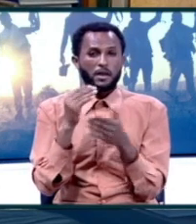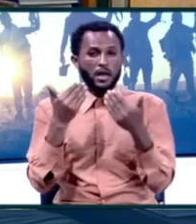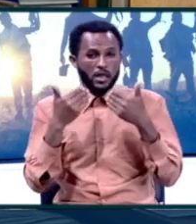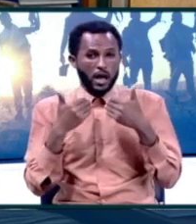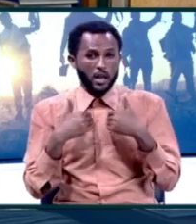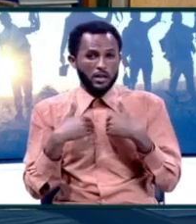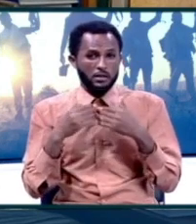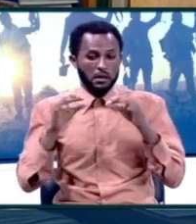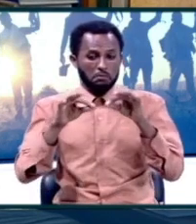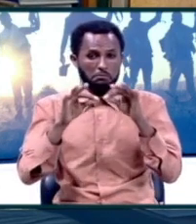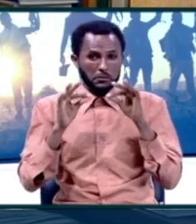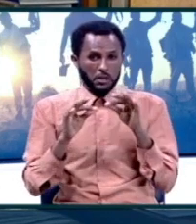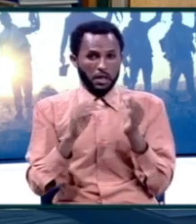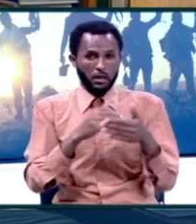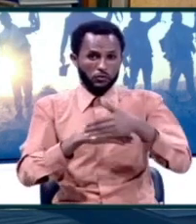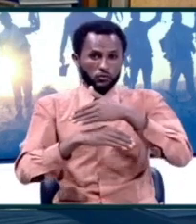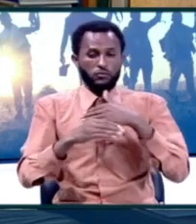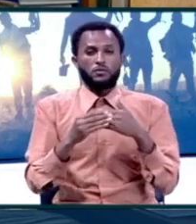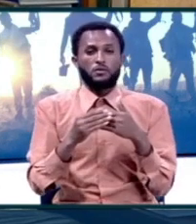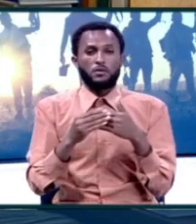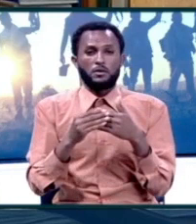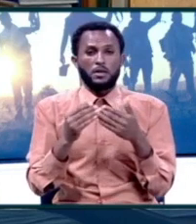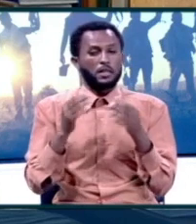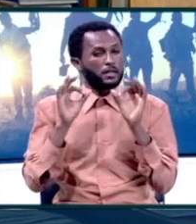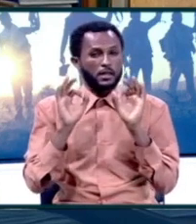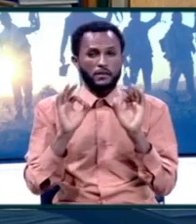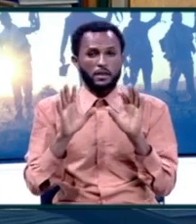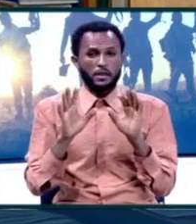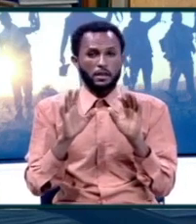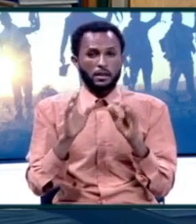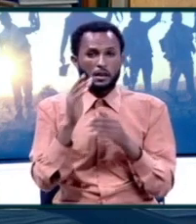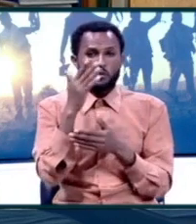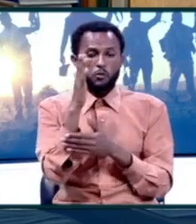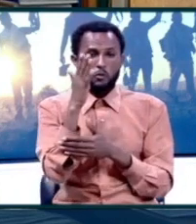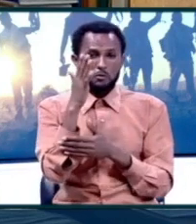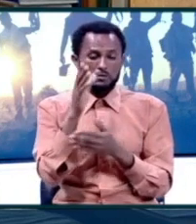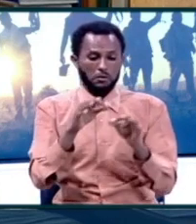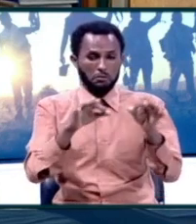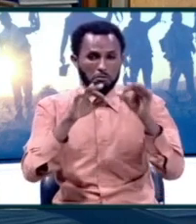እተሃልዩካ ነፀላኻ ኢኻ ትድርብየሉ እንተስኢንካ ቆፅሊ ትድርብየሉ እሞ